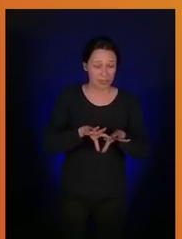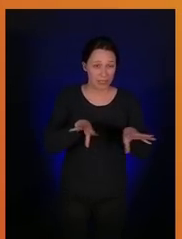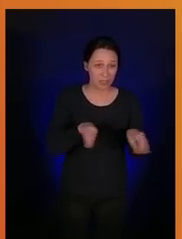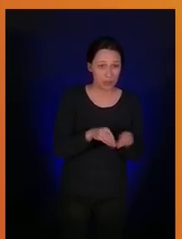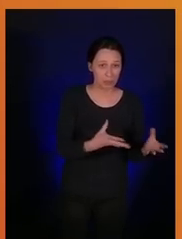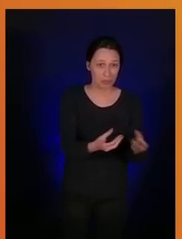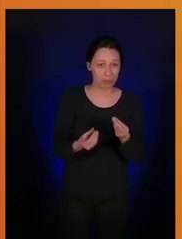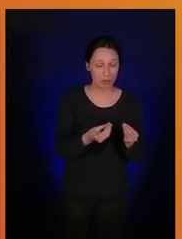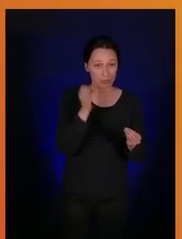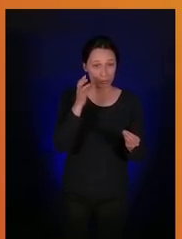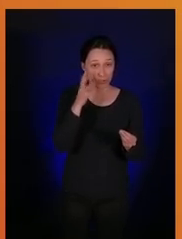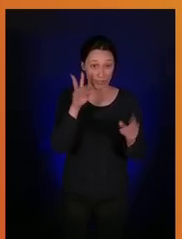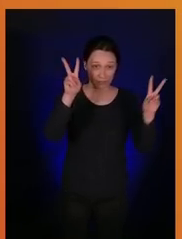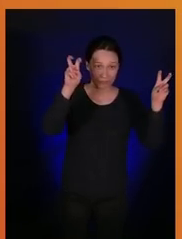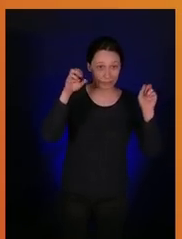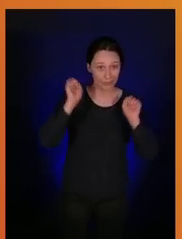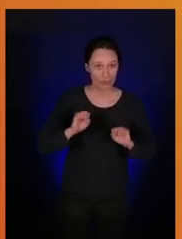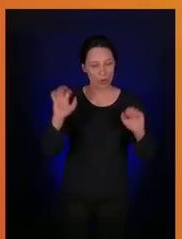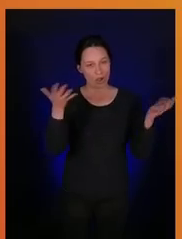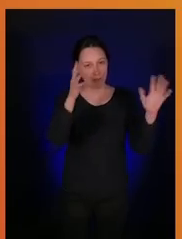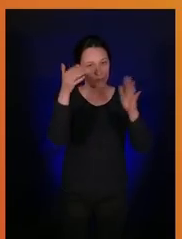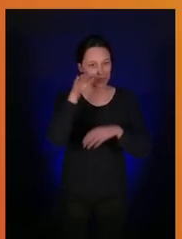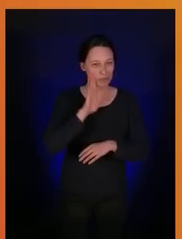pouvez les applaudir, s'il vous plaît.